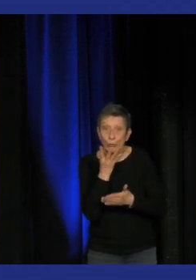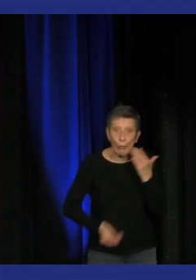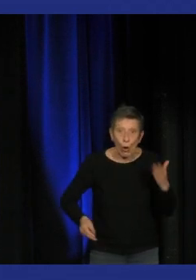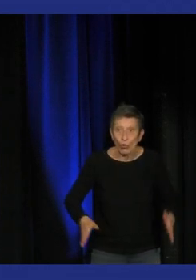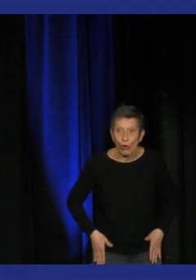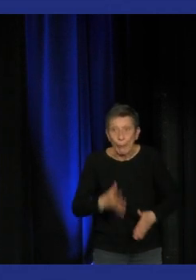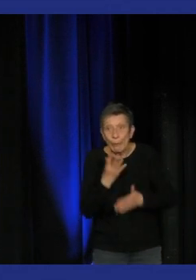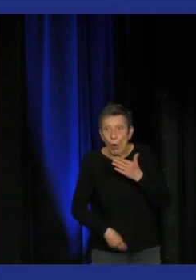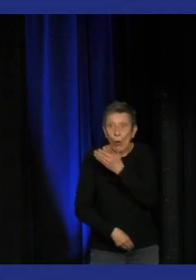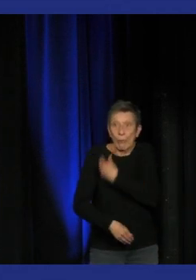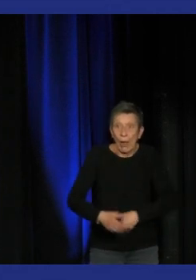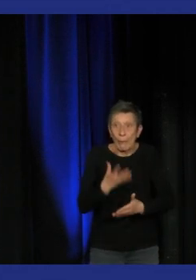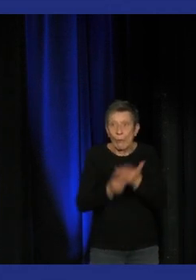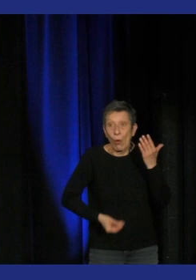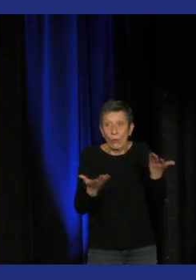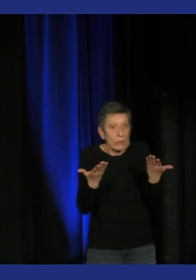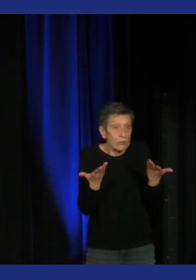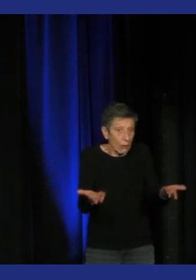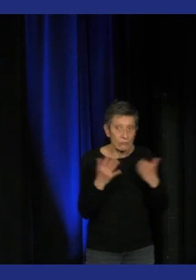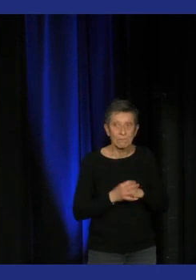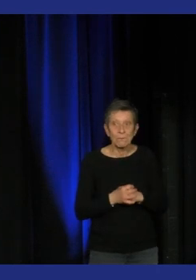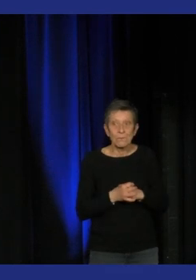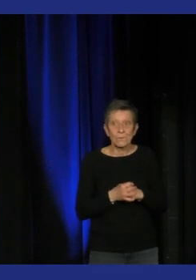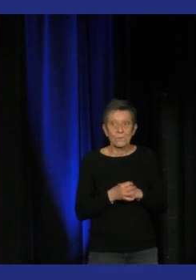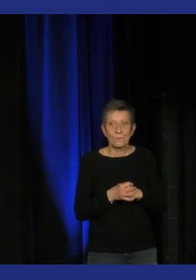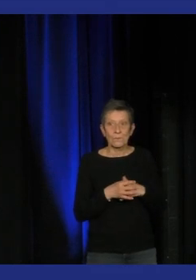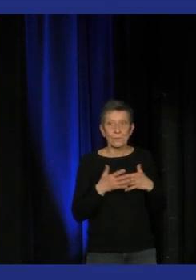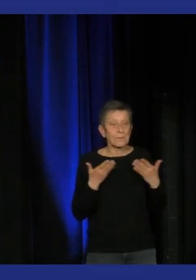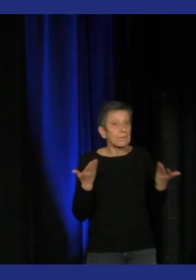une jambe, donc quelque chose de ce type.